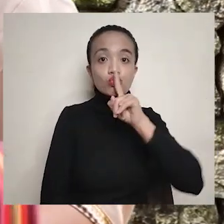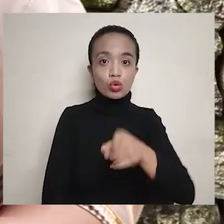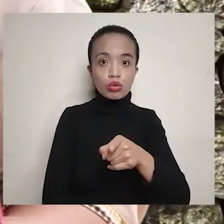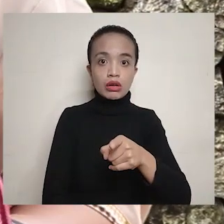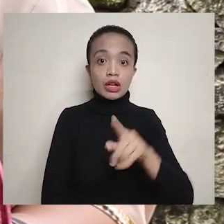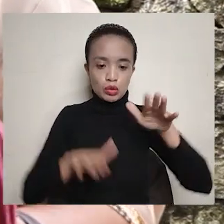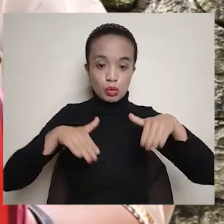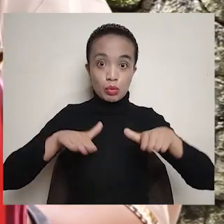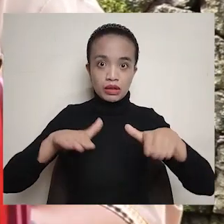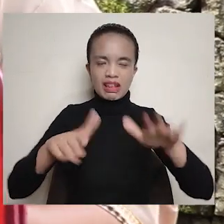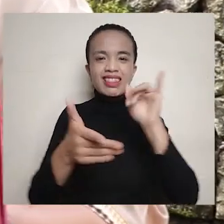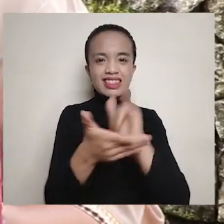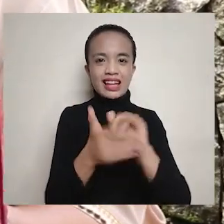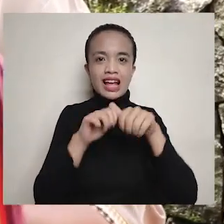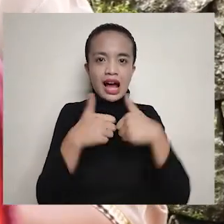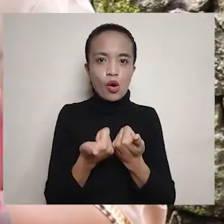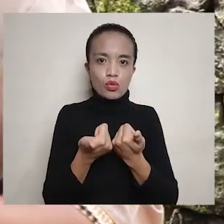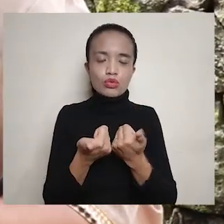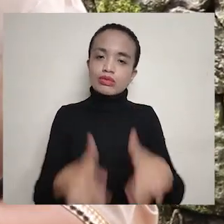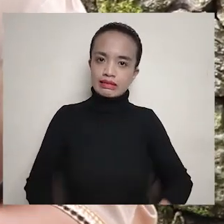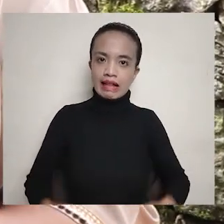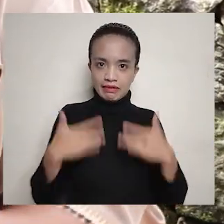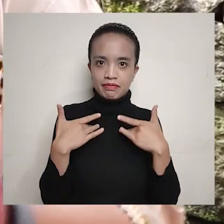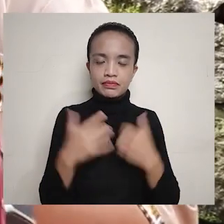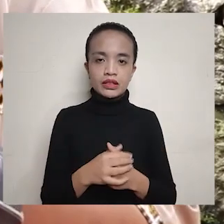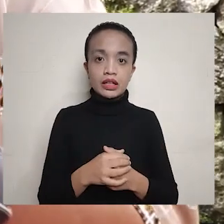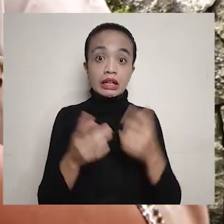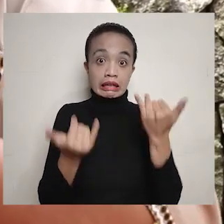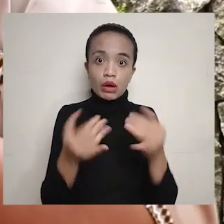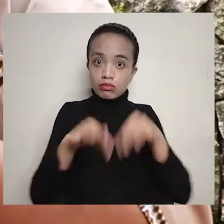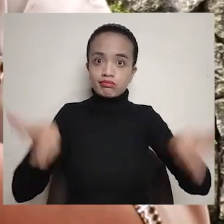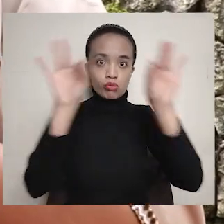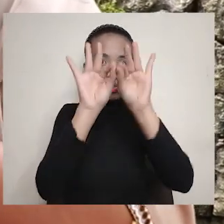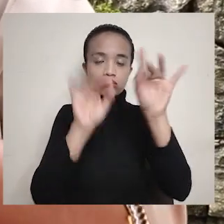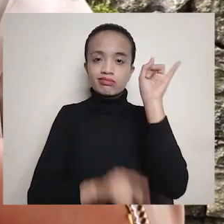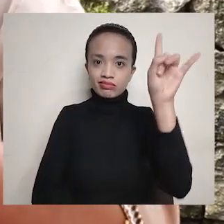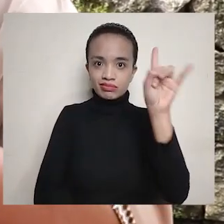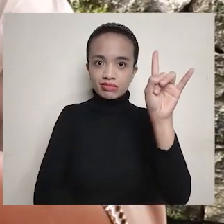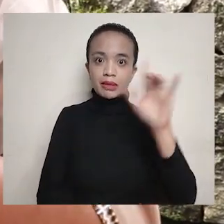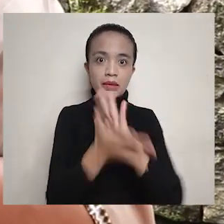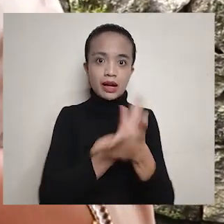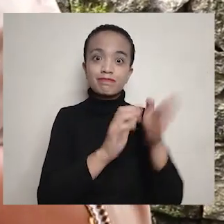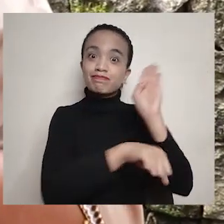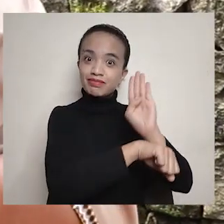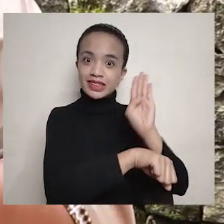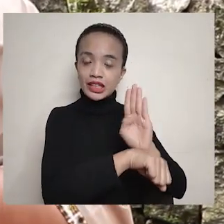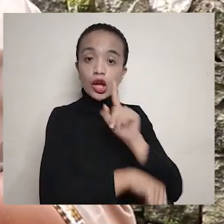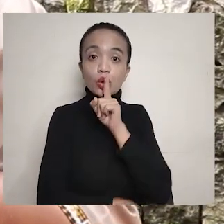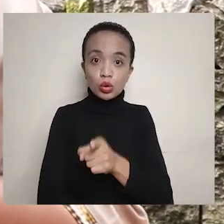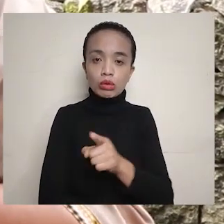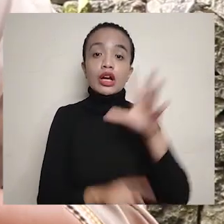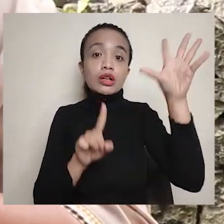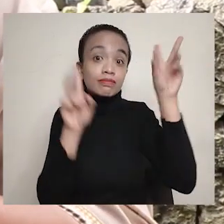of course a way of life, no? Pero ngayon importante rin kasing i-promote ito bilang isang enterprise, yung cultural